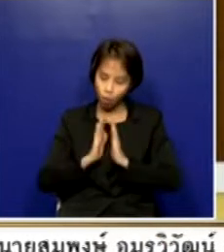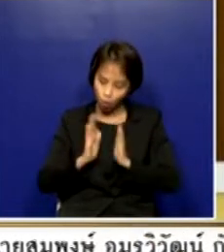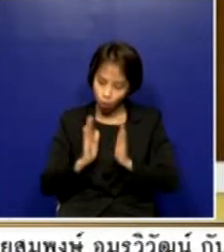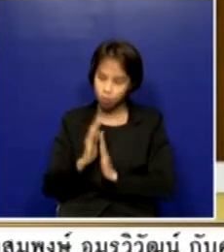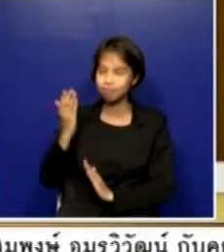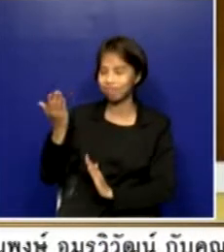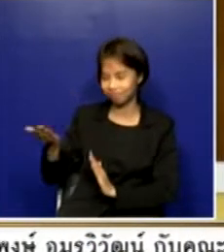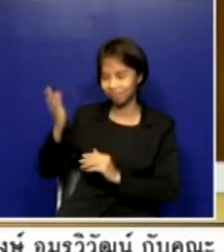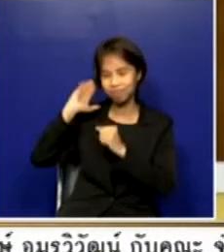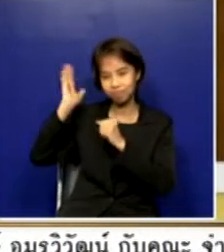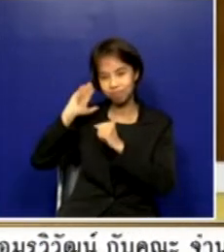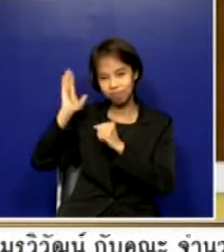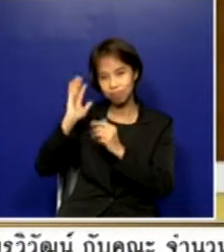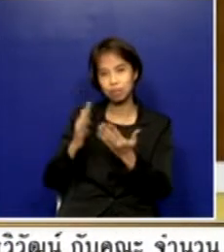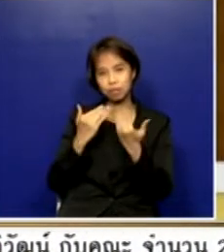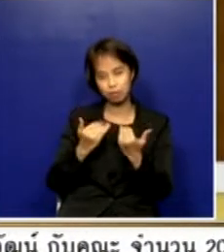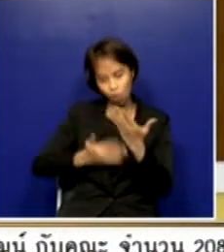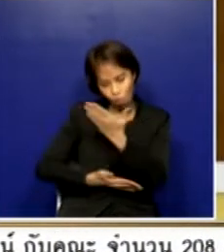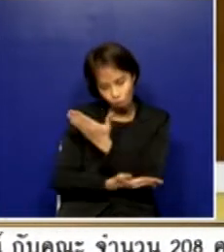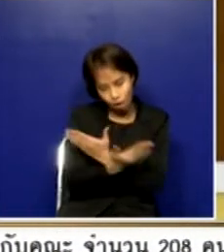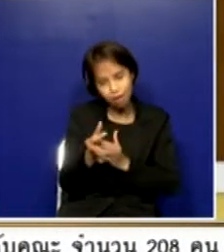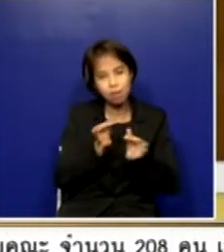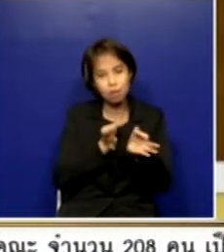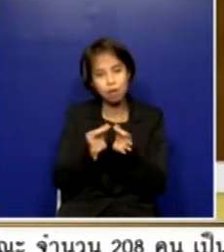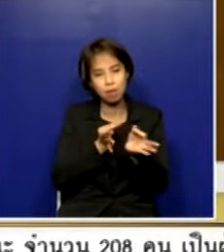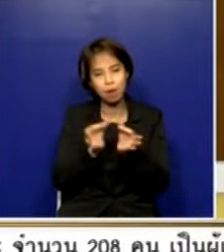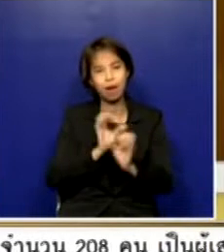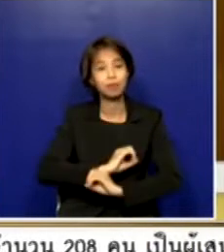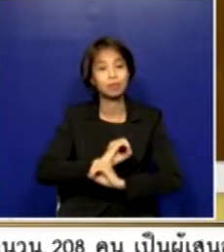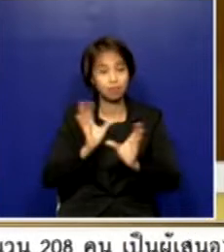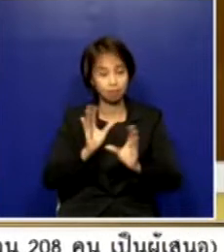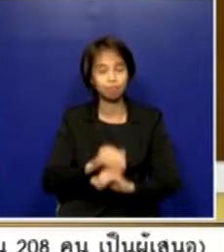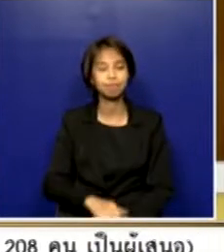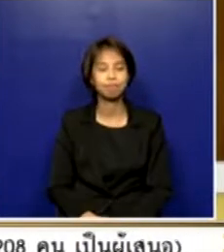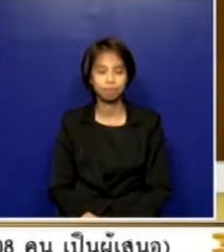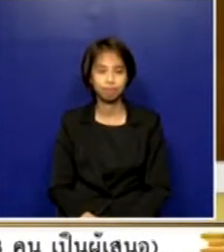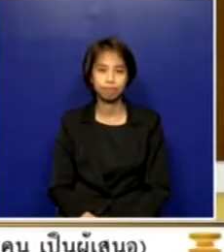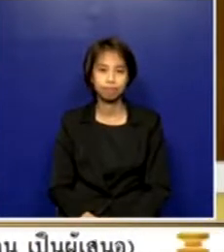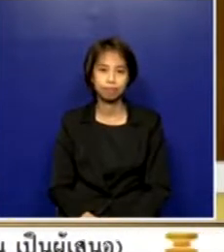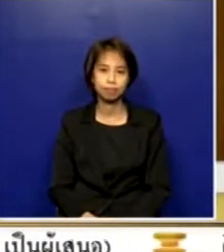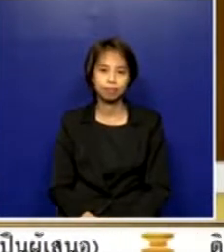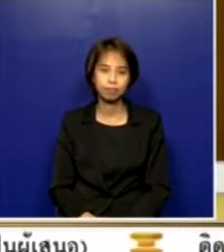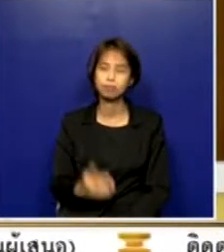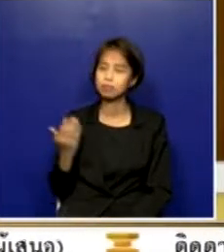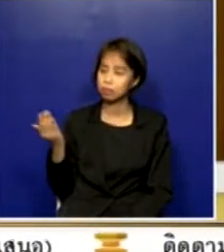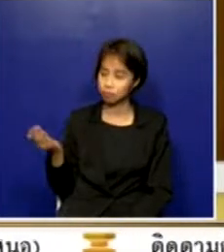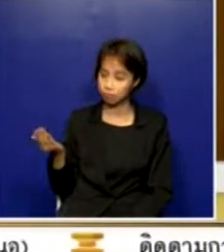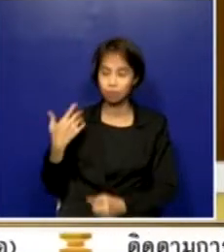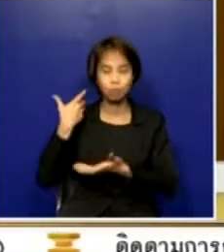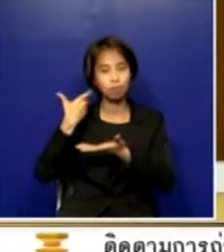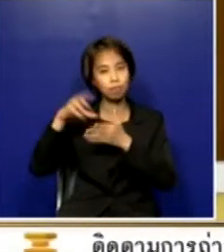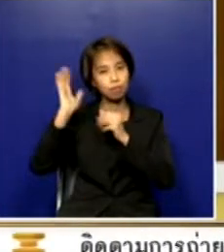และคดีอาญาต้องจับตาบอกนะครับว่าจะเป็นคดีที่ 3ที่มีการฟ้องกันจากการอภิปรายไม่ไว้วางใจหรือไม่